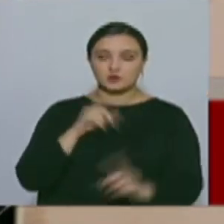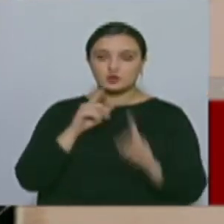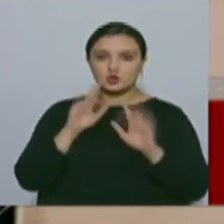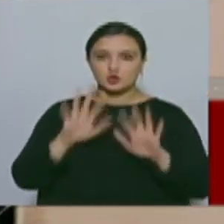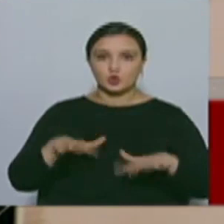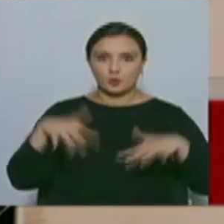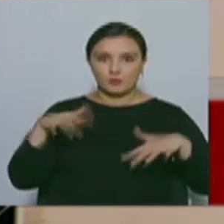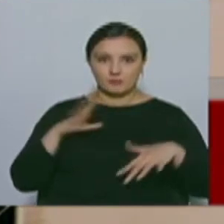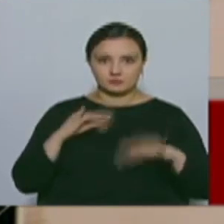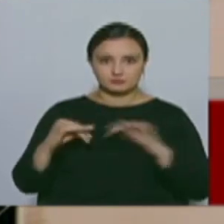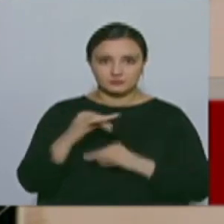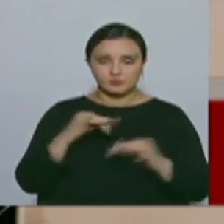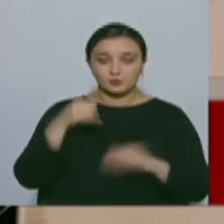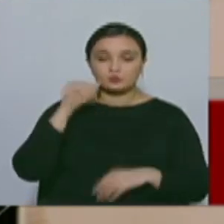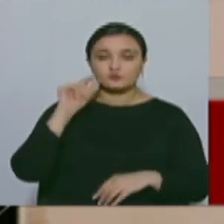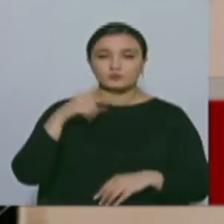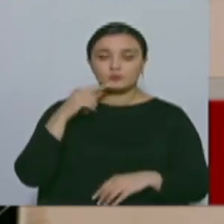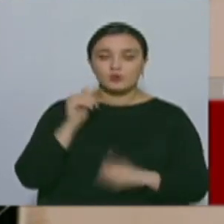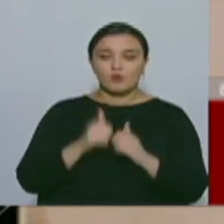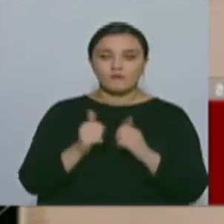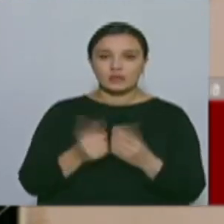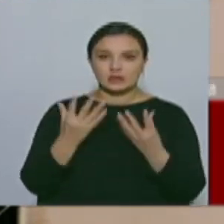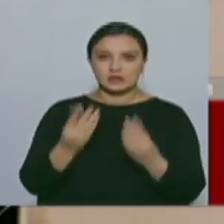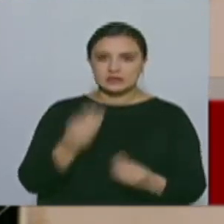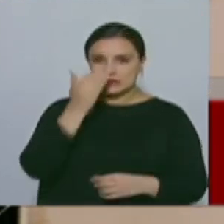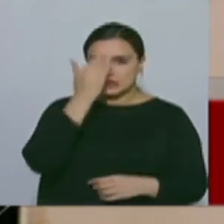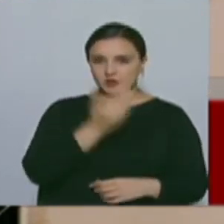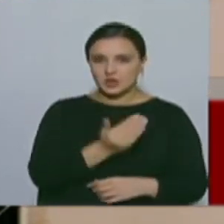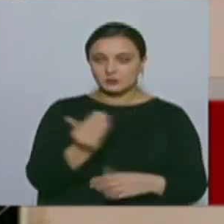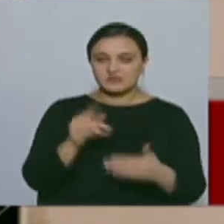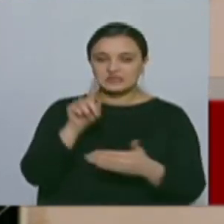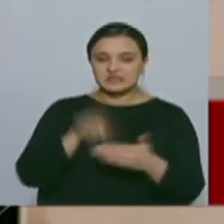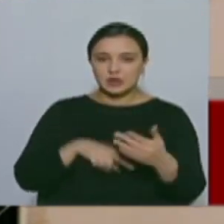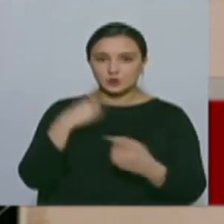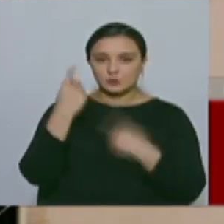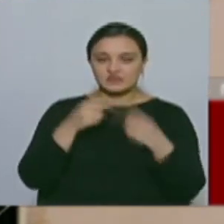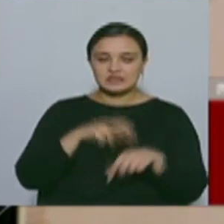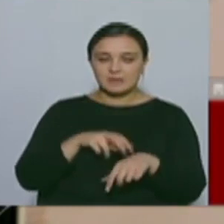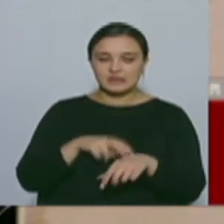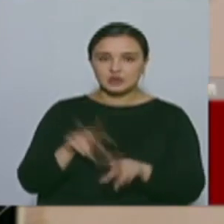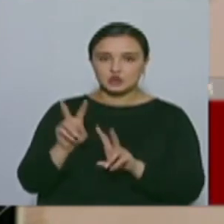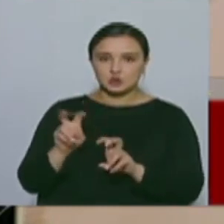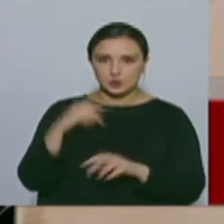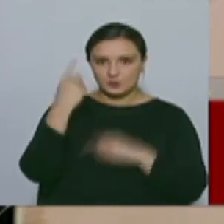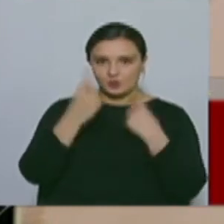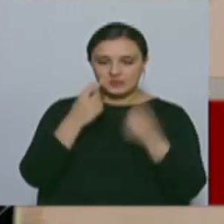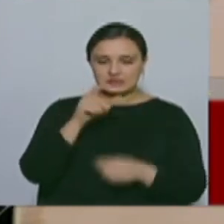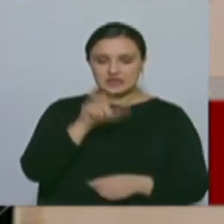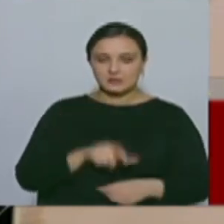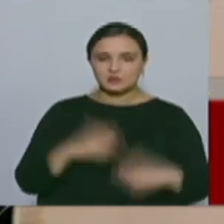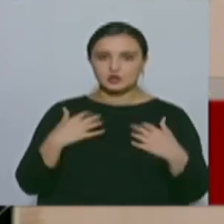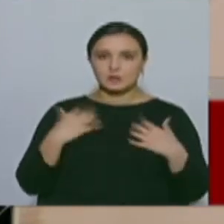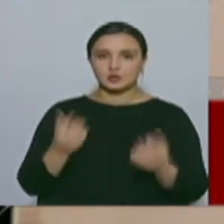ამას ვლაპარაკობდით, გუშინ ვამბობდით, რომ ყოველდღიურად საზოგადოებას სანდო ინფორმაცია, სამედიცინო ინფორმაცია ადამიანის